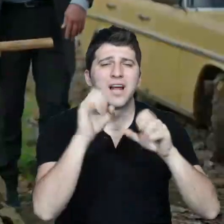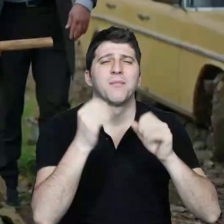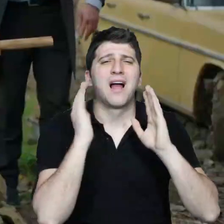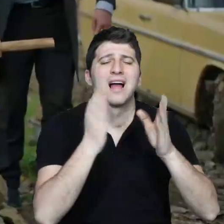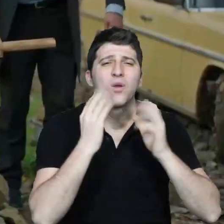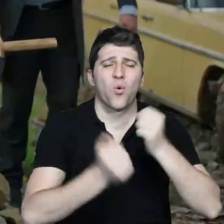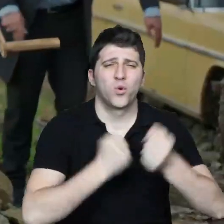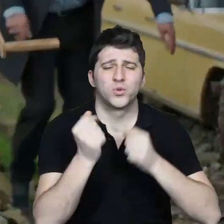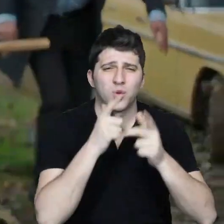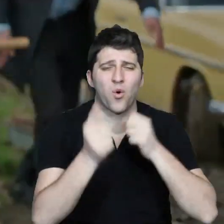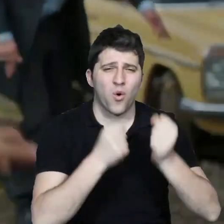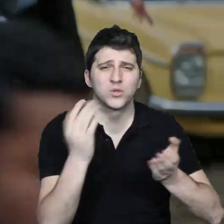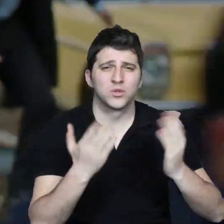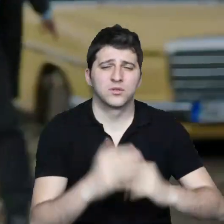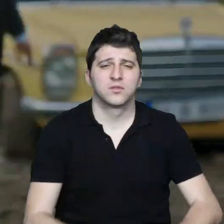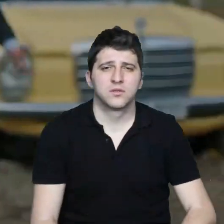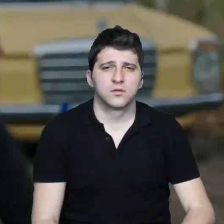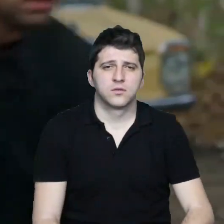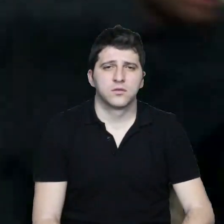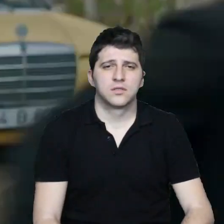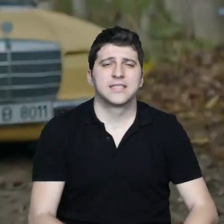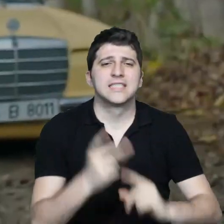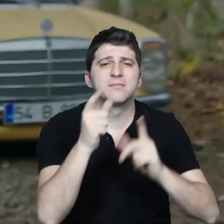Allah! Koş! Koş!